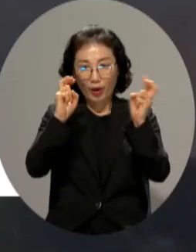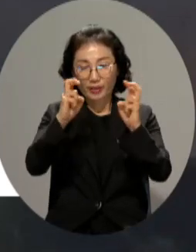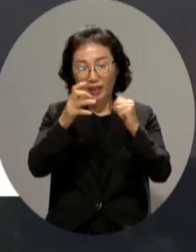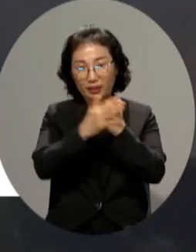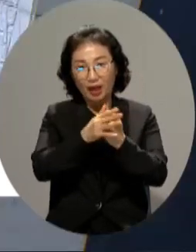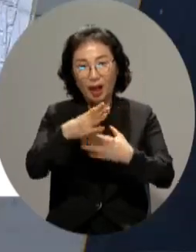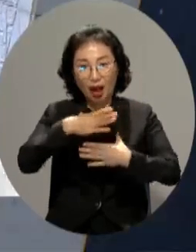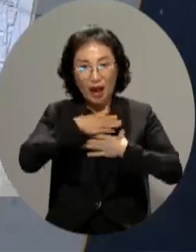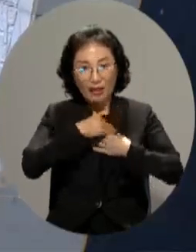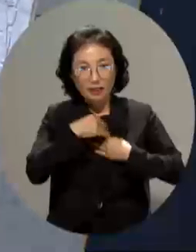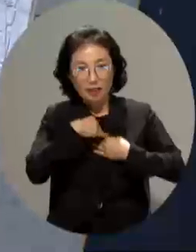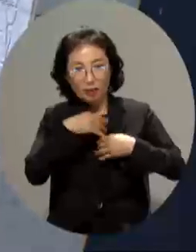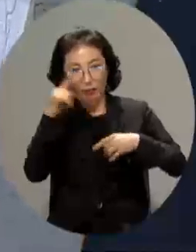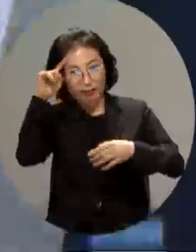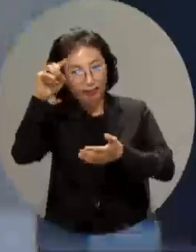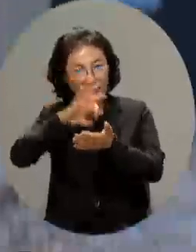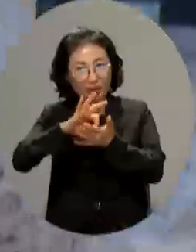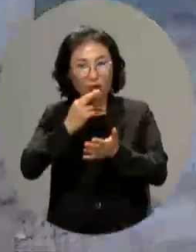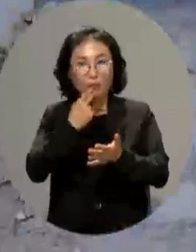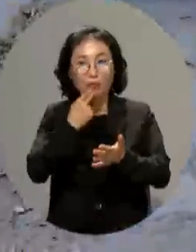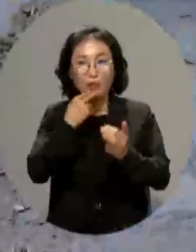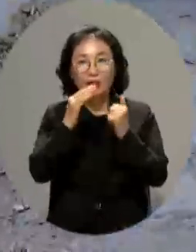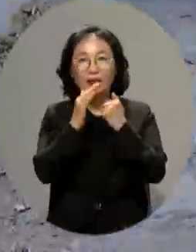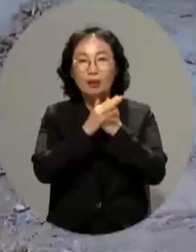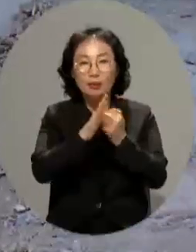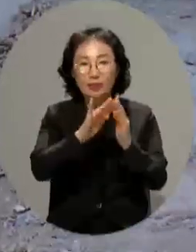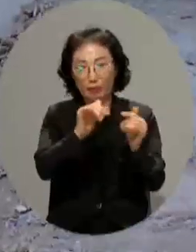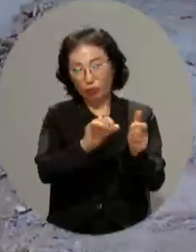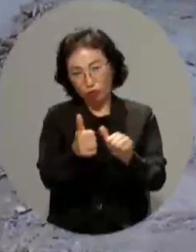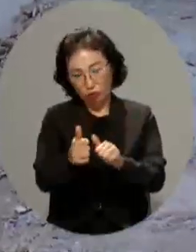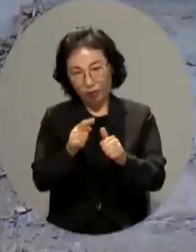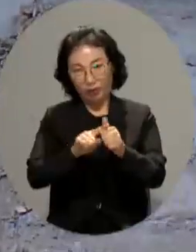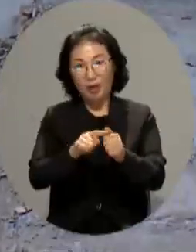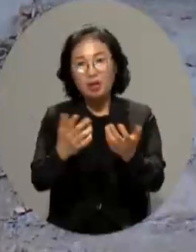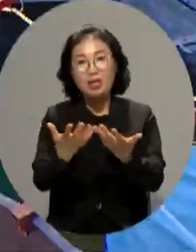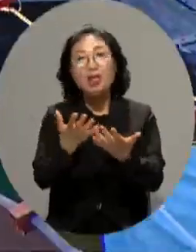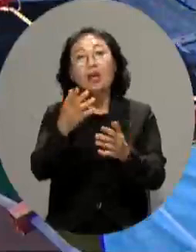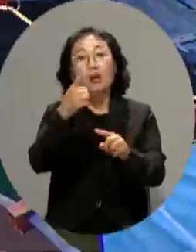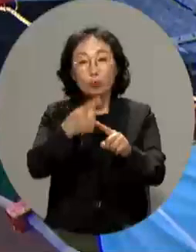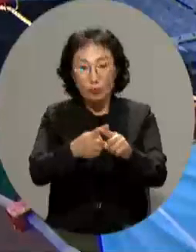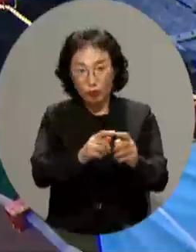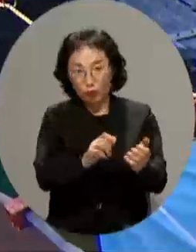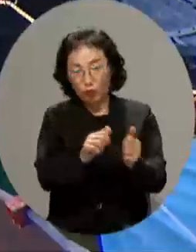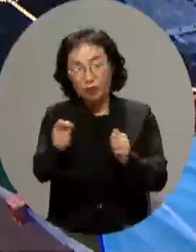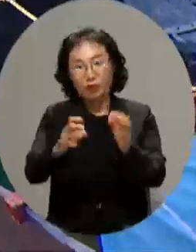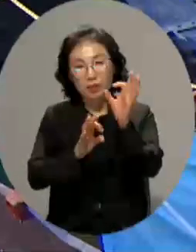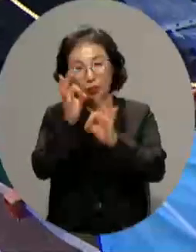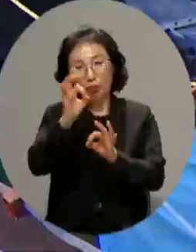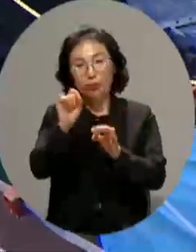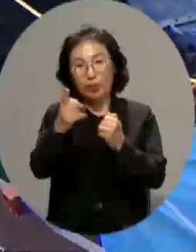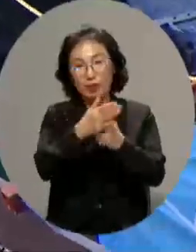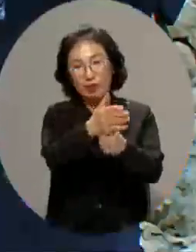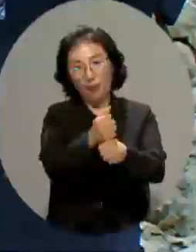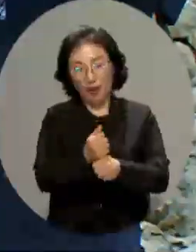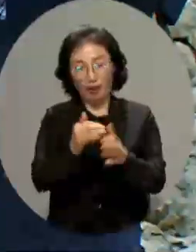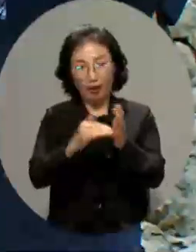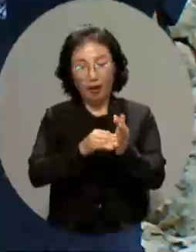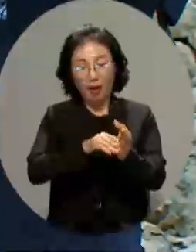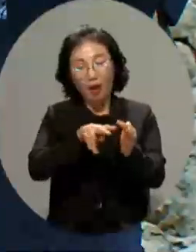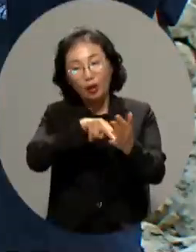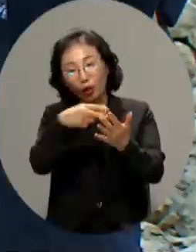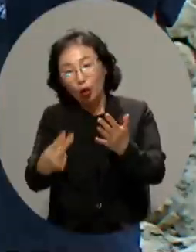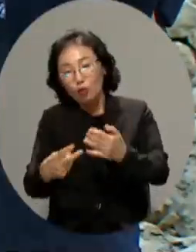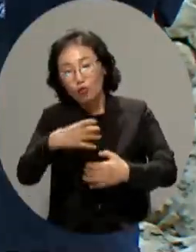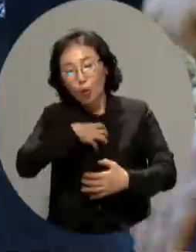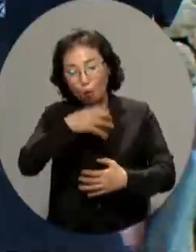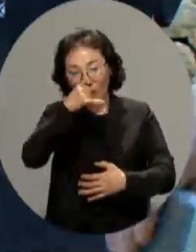씨가 숨진 것으로 보고 현장 소장 등 두 명을 업무상 과실치사 혐의로 입건했습니다. 추락 위험성이 있는 구역에서